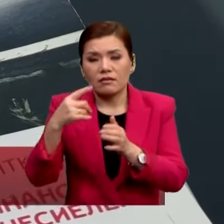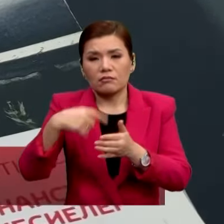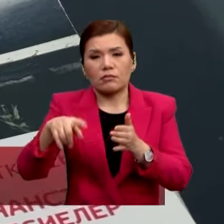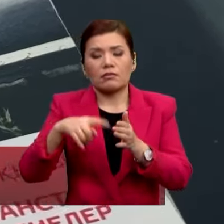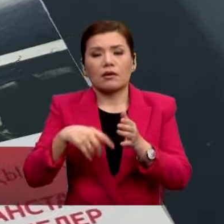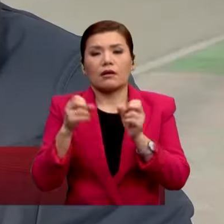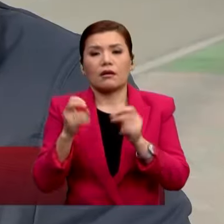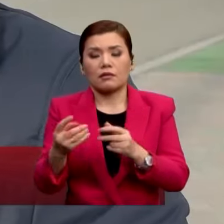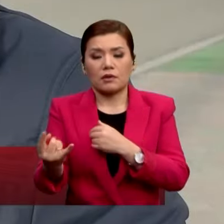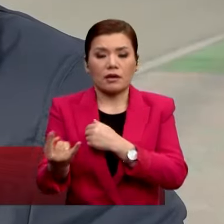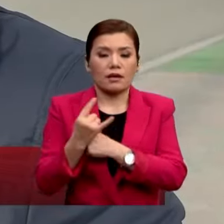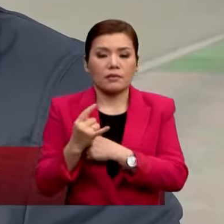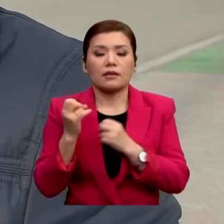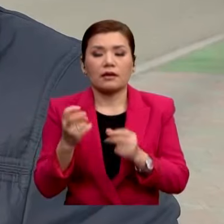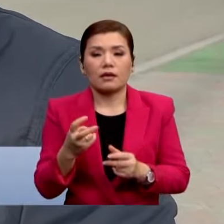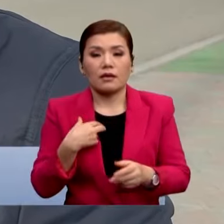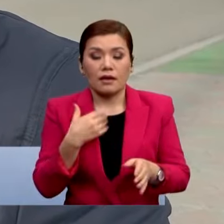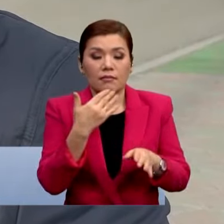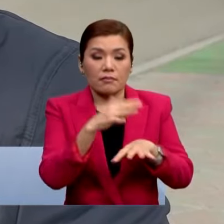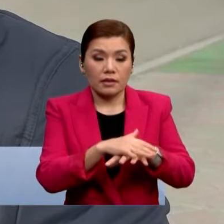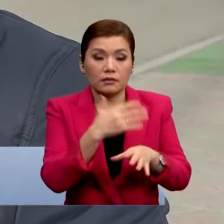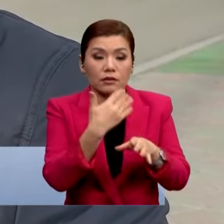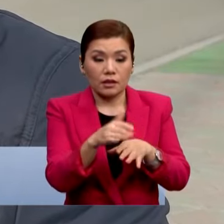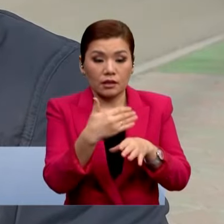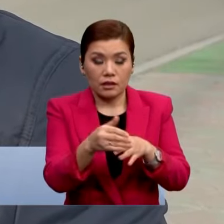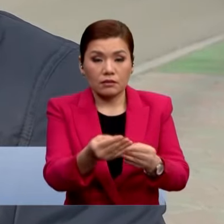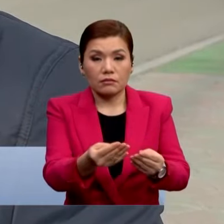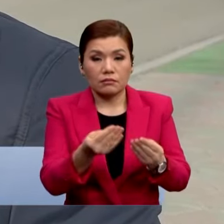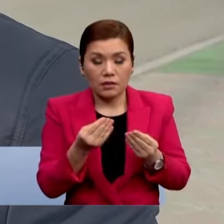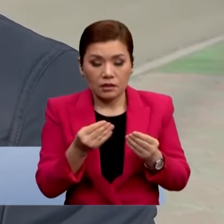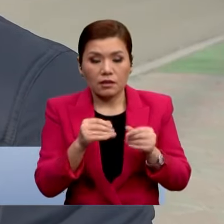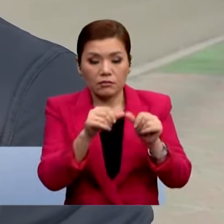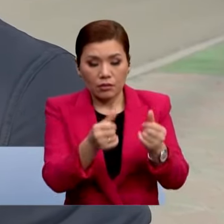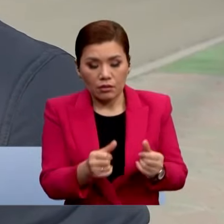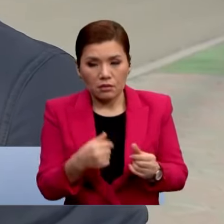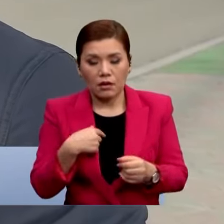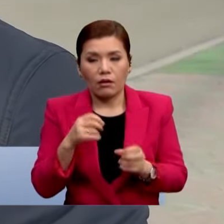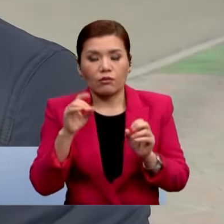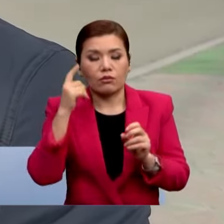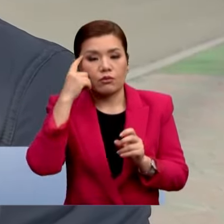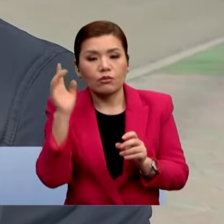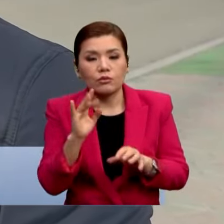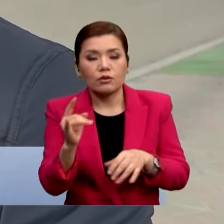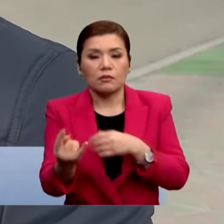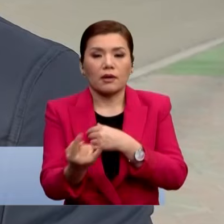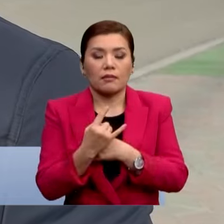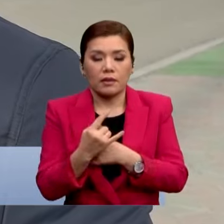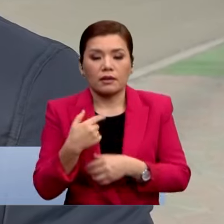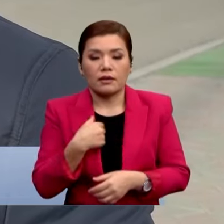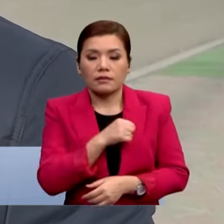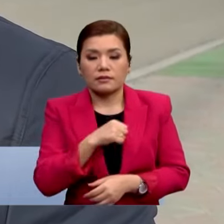деп аңтаң. Кредитке банк беріп тұрғаннан кейін мен алаяқ болады деп кім ойлайды? Мен мысалы